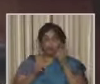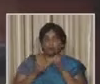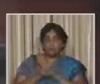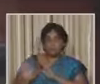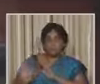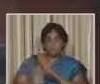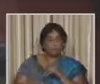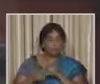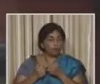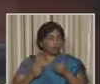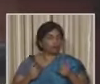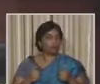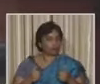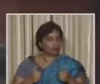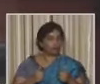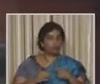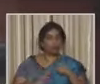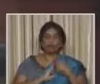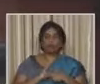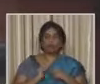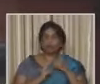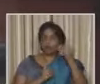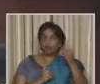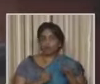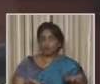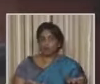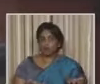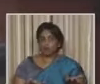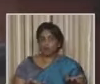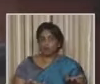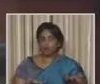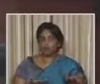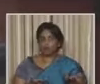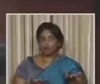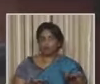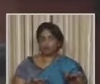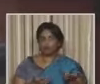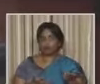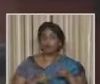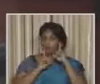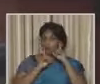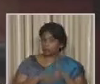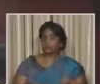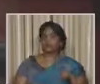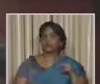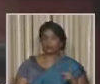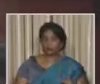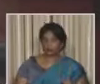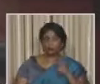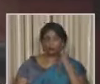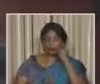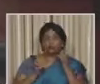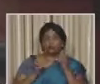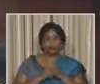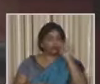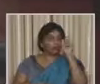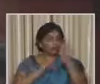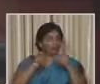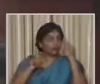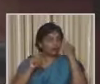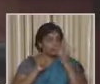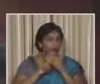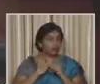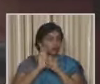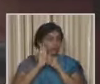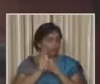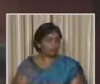தரப்பினரின் தேவைக்காக உளவுத்துறையை நெறிப்படுத்த முடியுமானால் நாடு எந்த நிலைக்கு செல்லும்? எனவே இந்த உளவு பிரிவு உத்தியோகத்தர்கள்